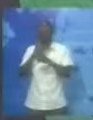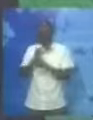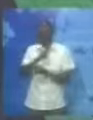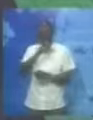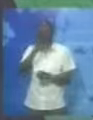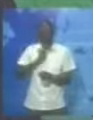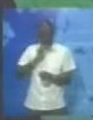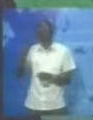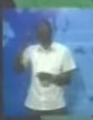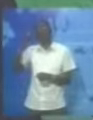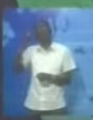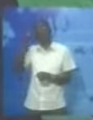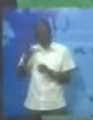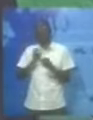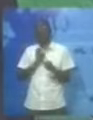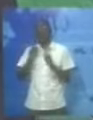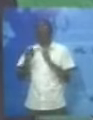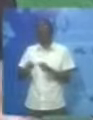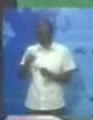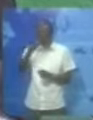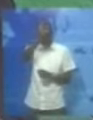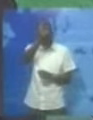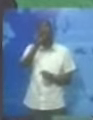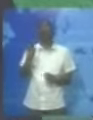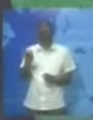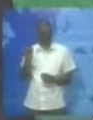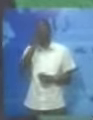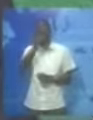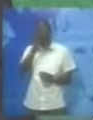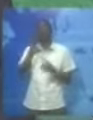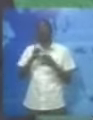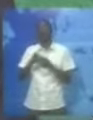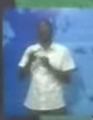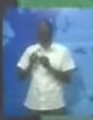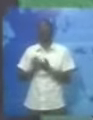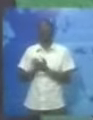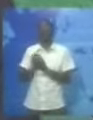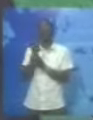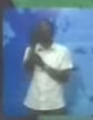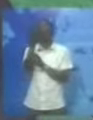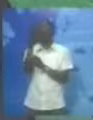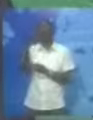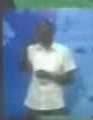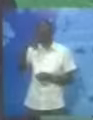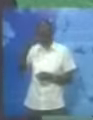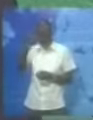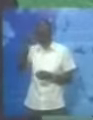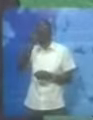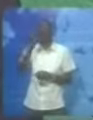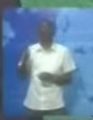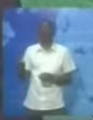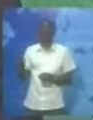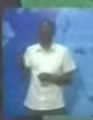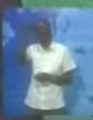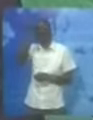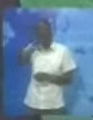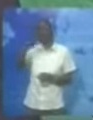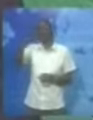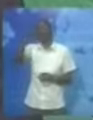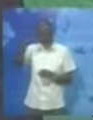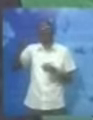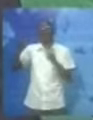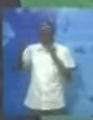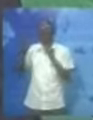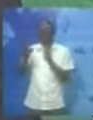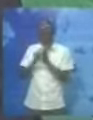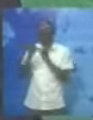fera 8% de croissance. Et vous savez, ce qu'on a appris, nous, hier à Paris, c'est qu'on ferait 0% de croissance. Donc, l'Afrique qu'on a longtemps